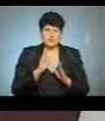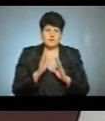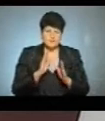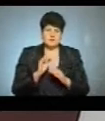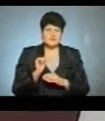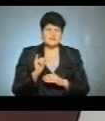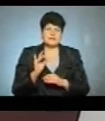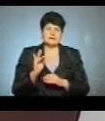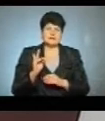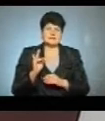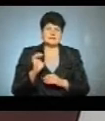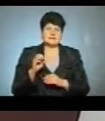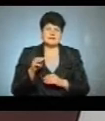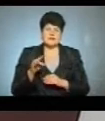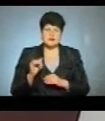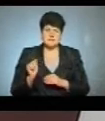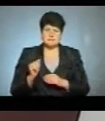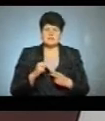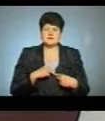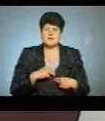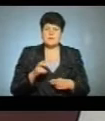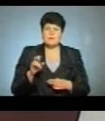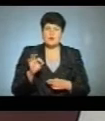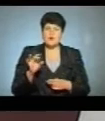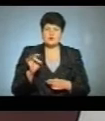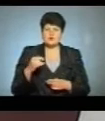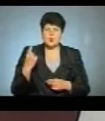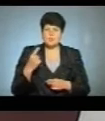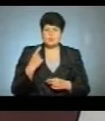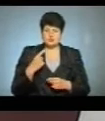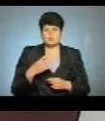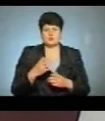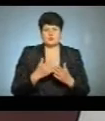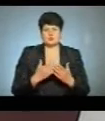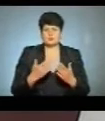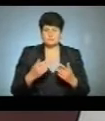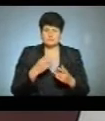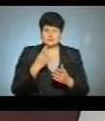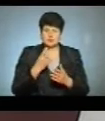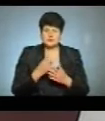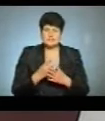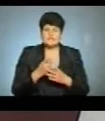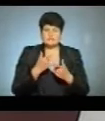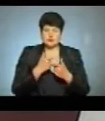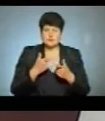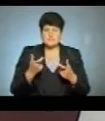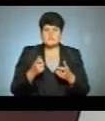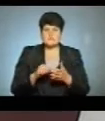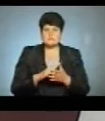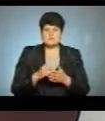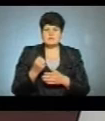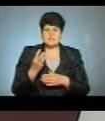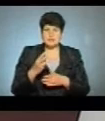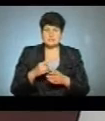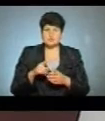каже Григорій Шергей. Працівники Борщівського обласного краєзнавчого музею опублікували тематичний інформаційний матеріал у 13-му